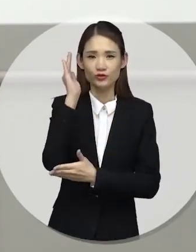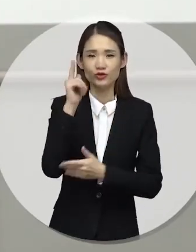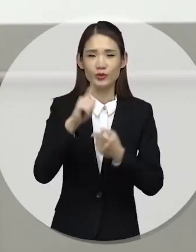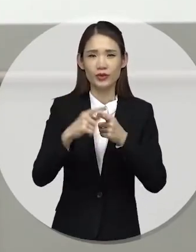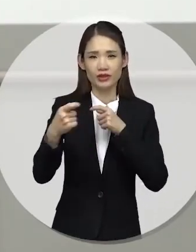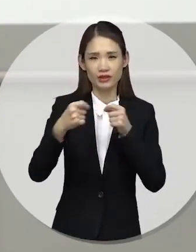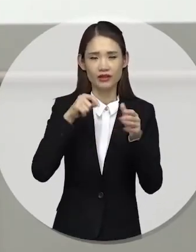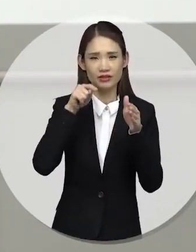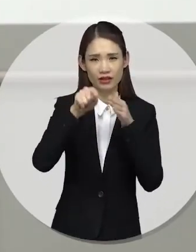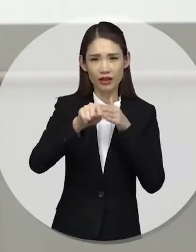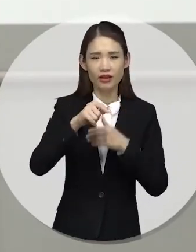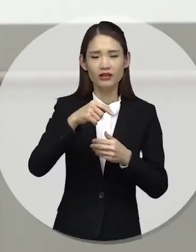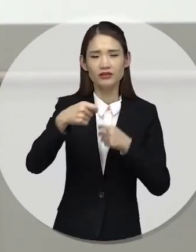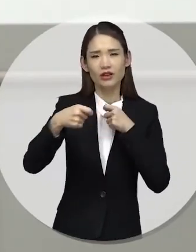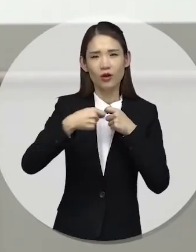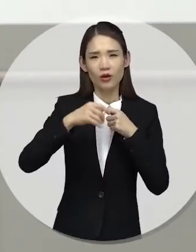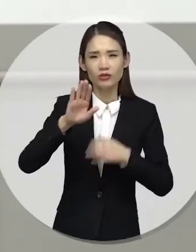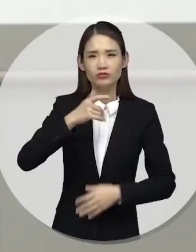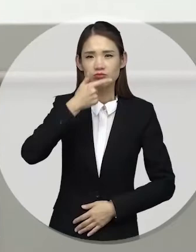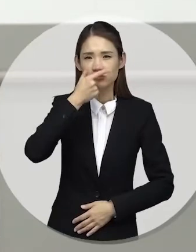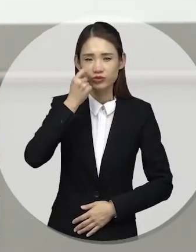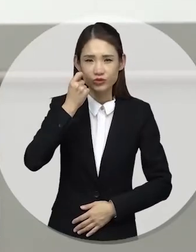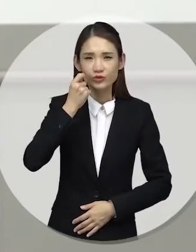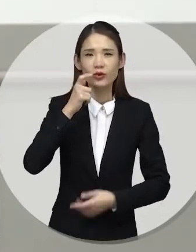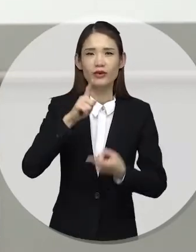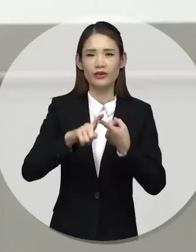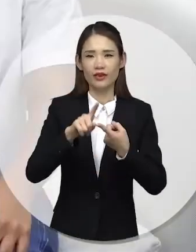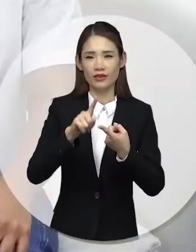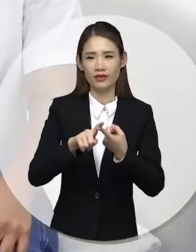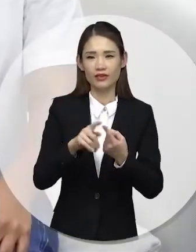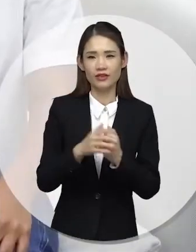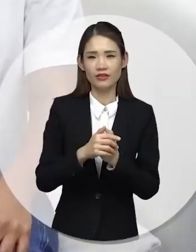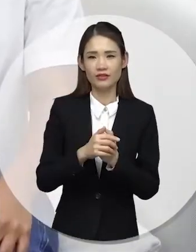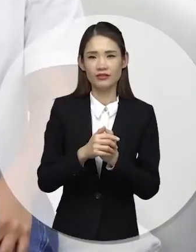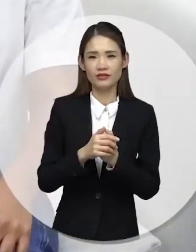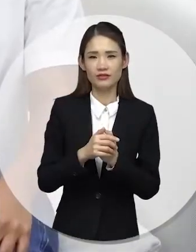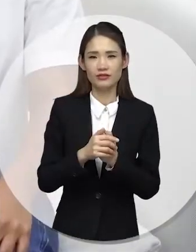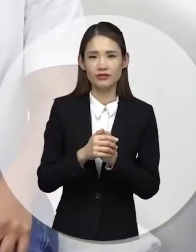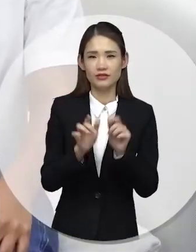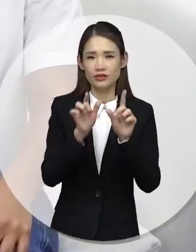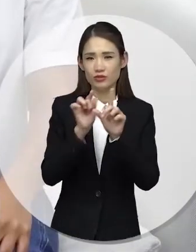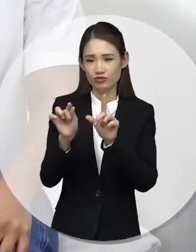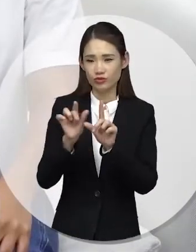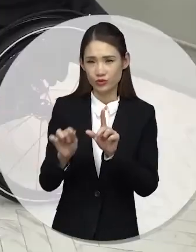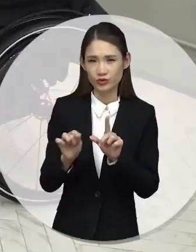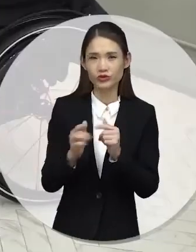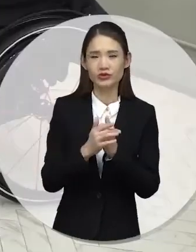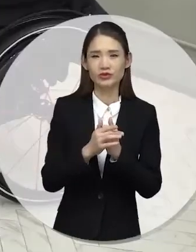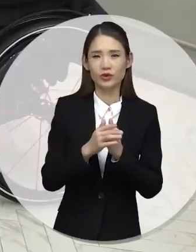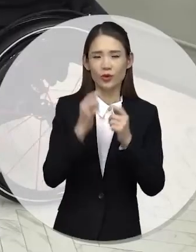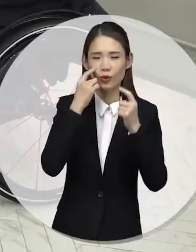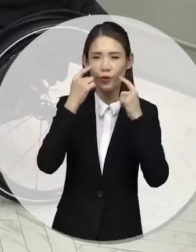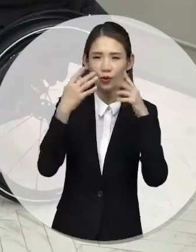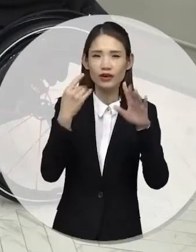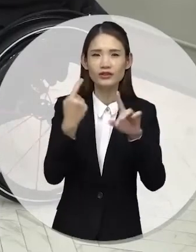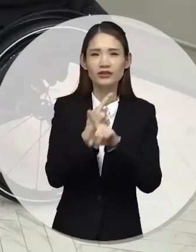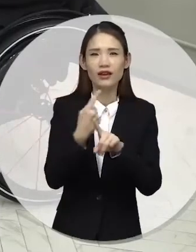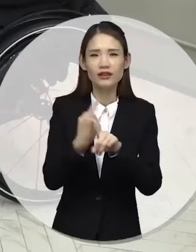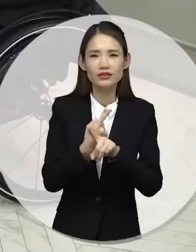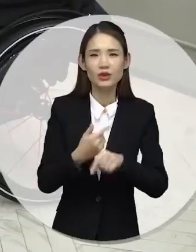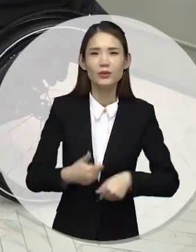대한 접근성이 좀 부족하다든지 이런 것들에 대한 좀 부분들이 확실히 개선돼야 되는